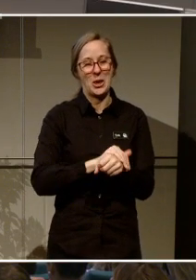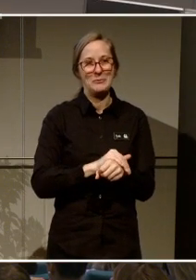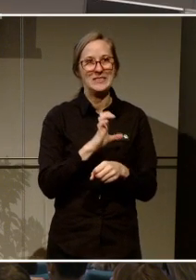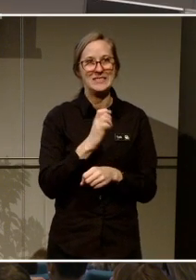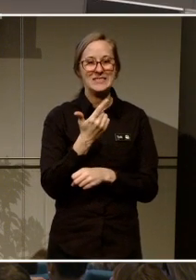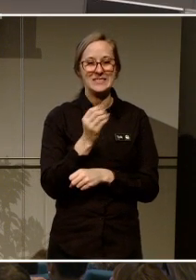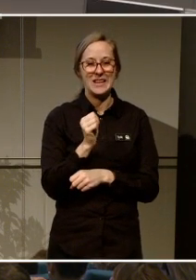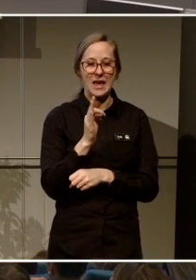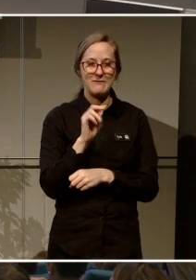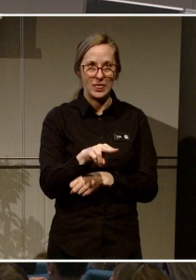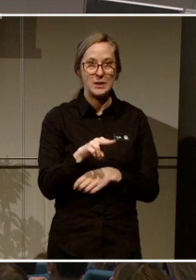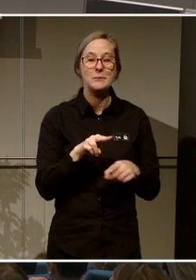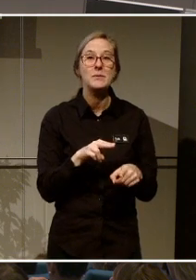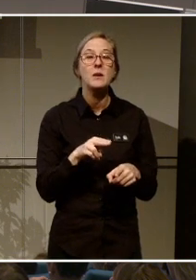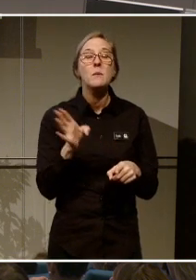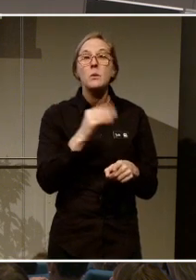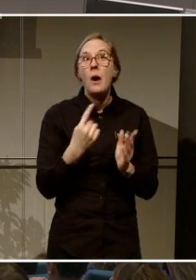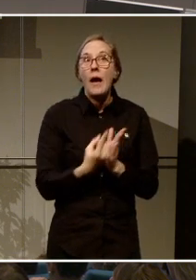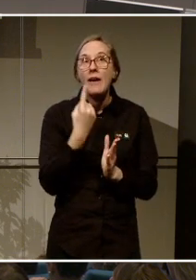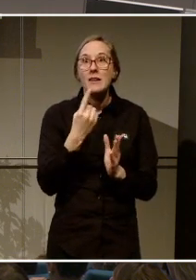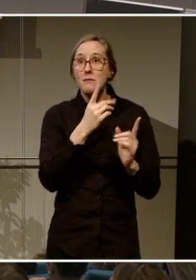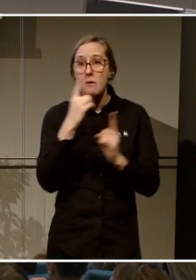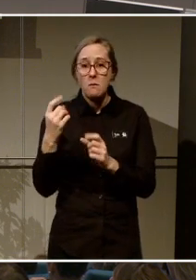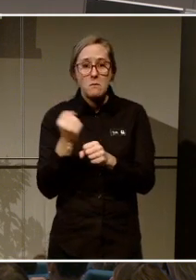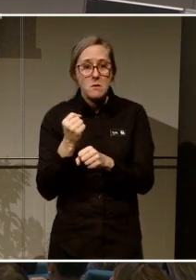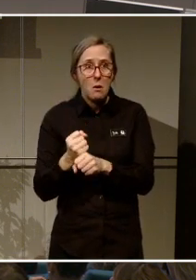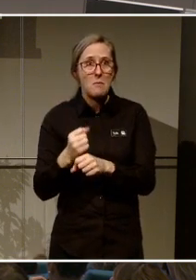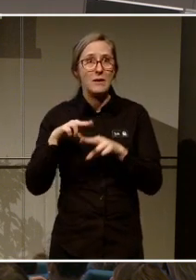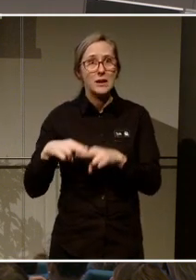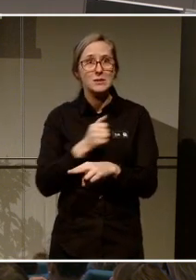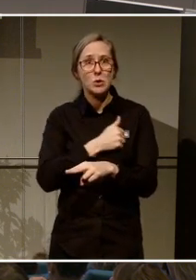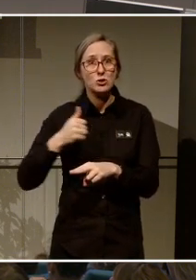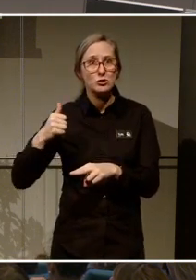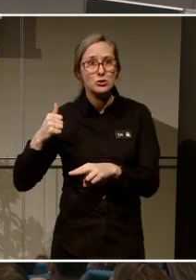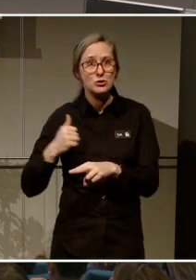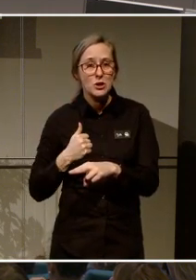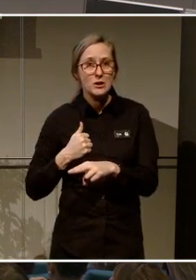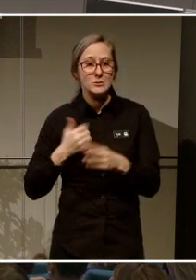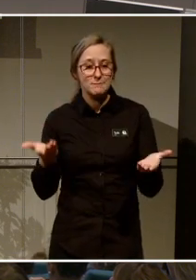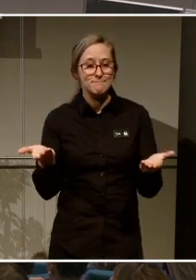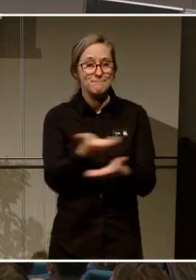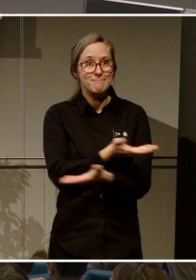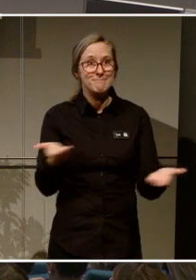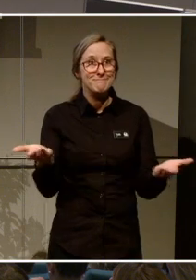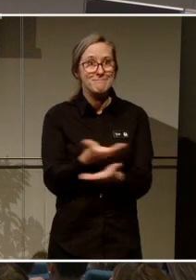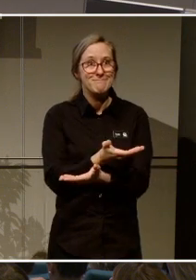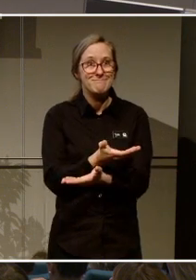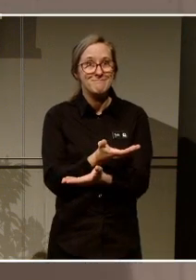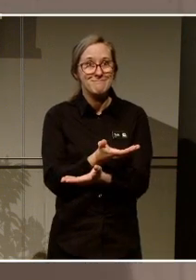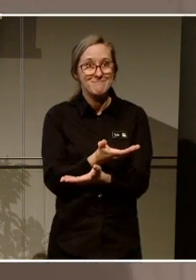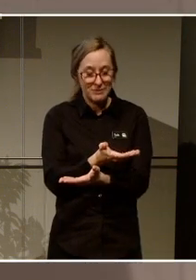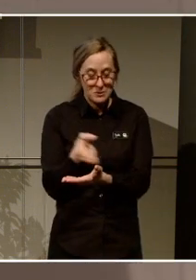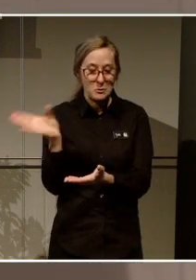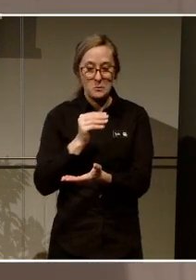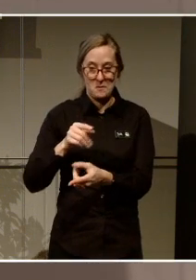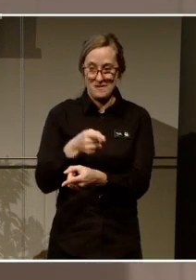Men här händer det också så att de som jobbar på Transportstyrelsen börjar jobba tillsammans med Stefan. Men de tar hand